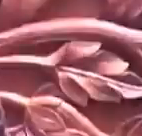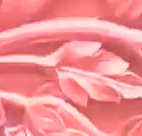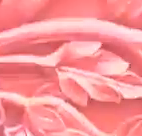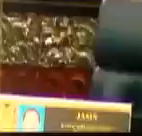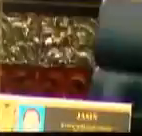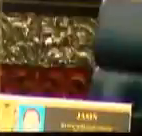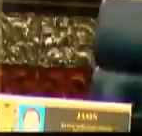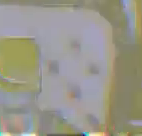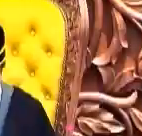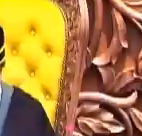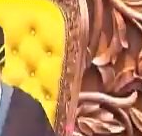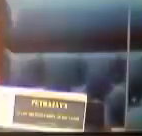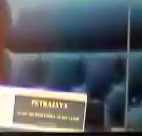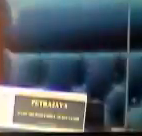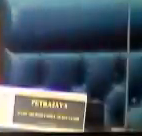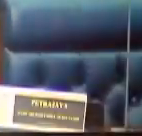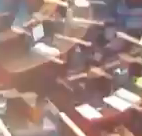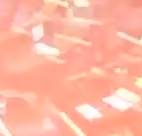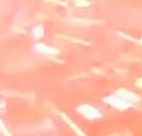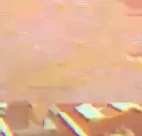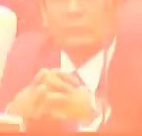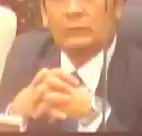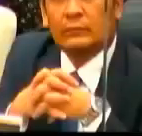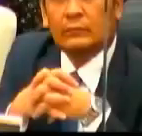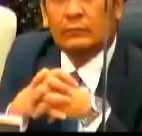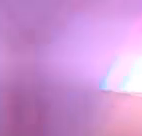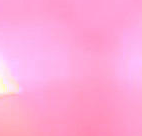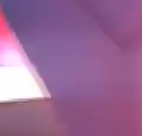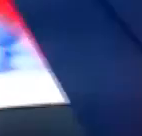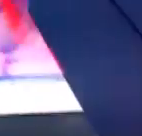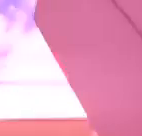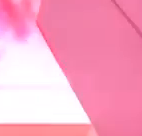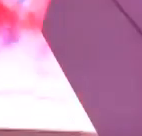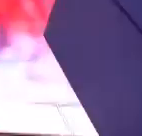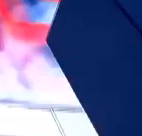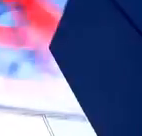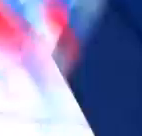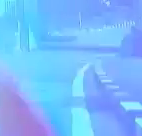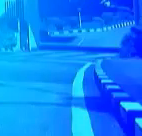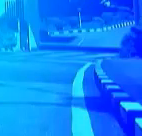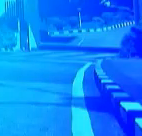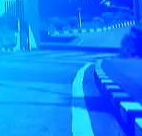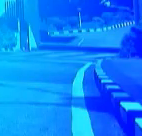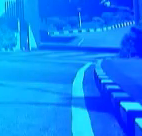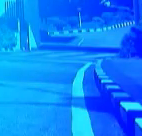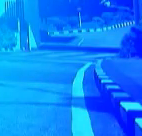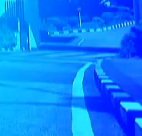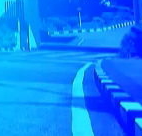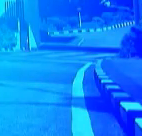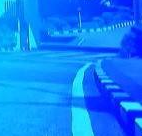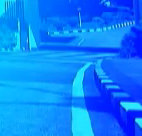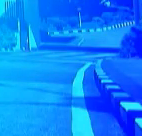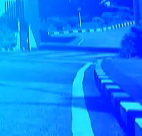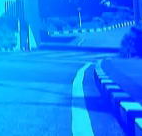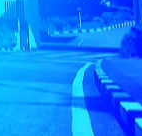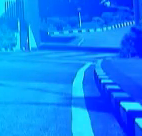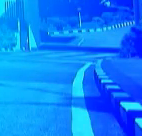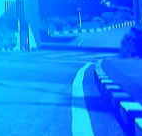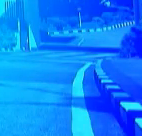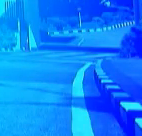Hai to chal langsung dari palingan pada pukul 10 pagi hingga jumlah setiap hari bisa luar zb1